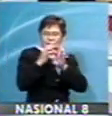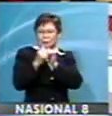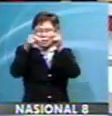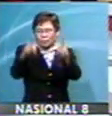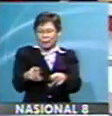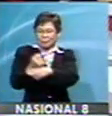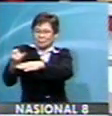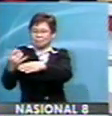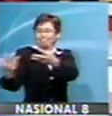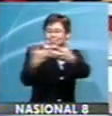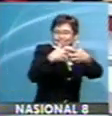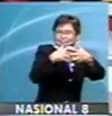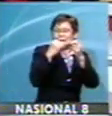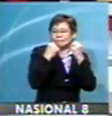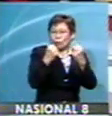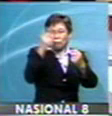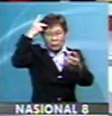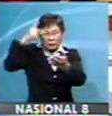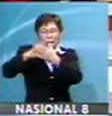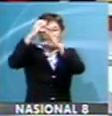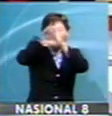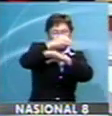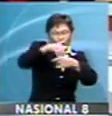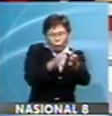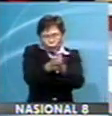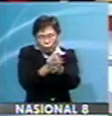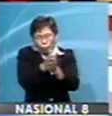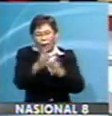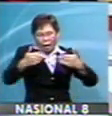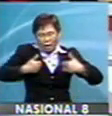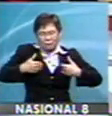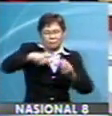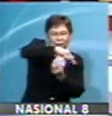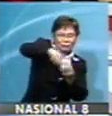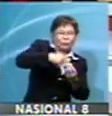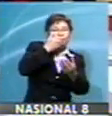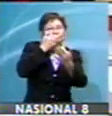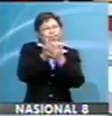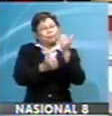pihak industri bagi mengenal pasti cabaran dalam usaha menyediakan persekitaran